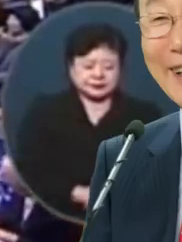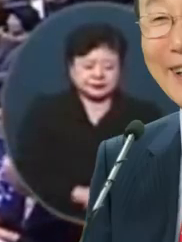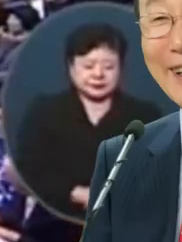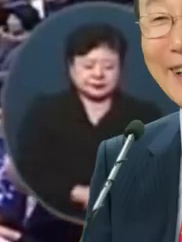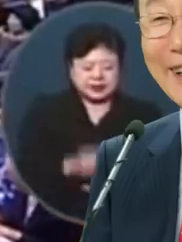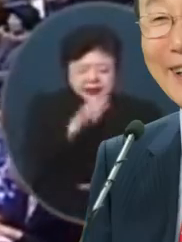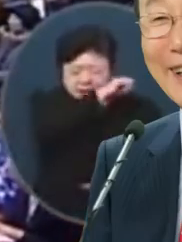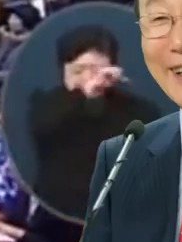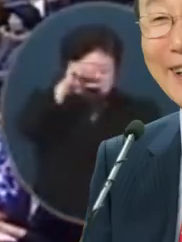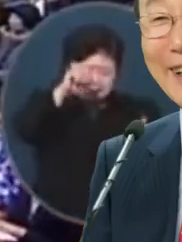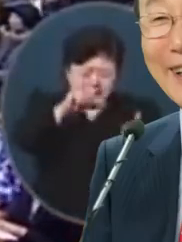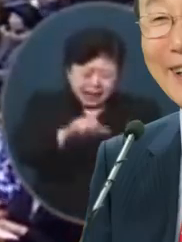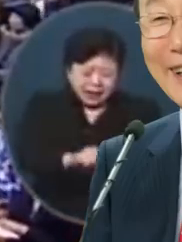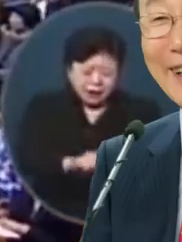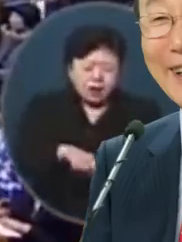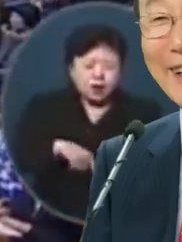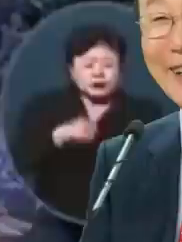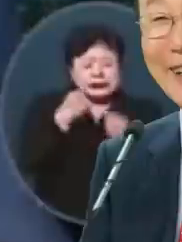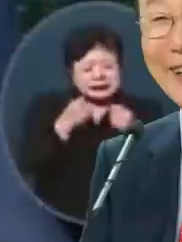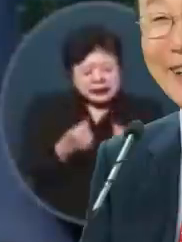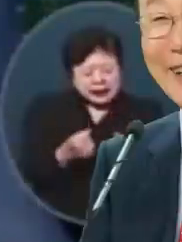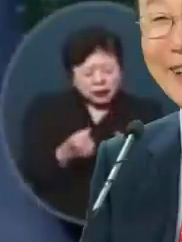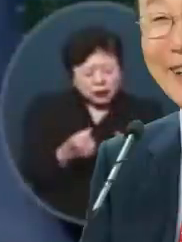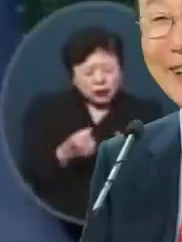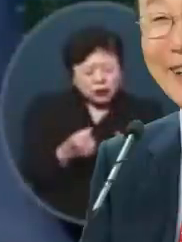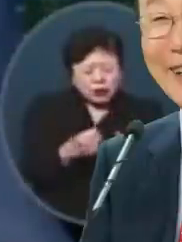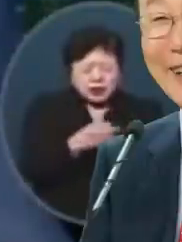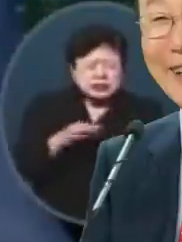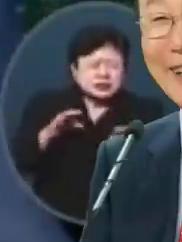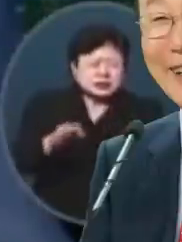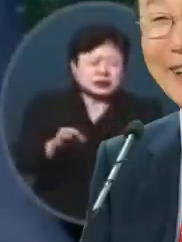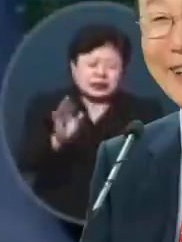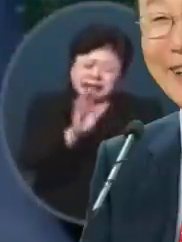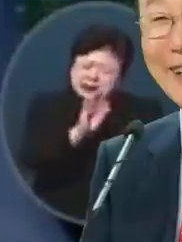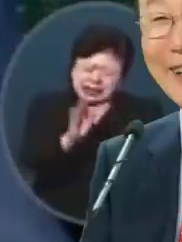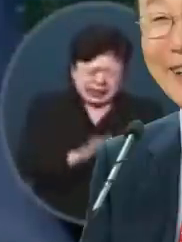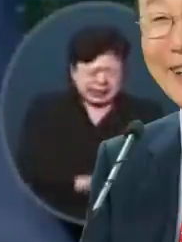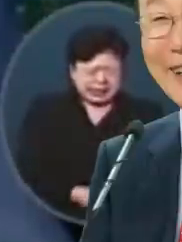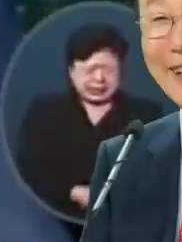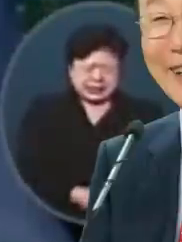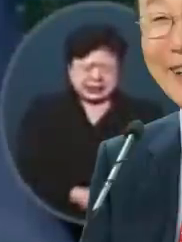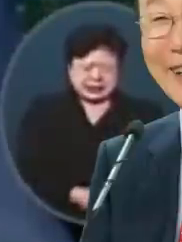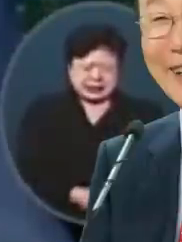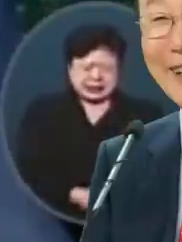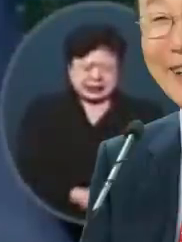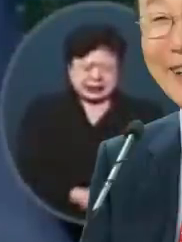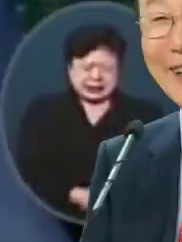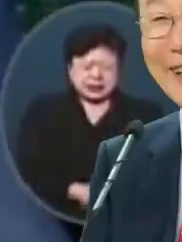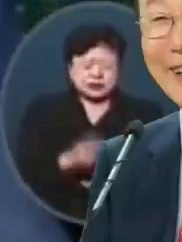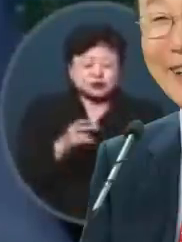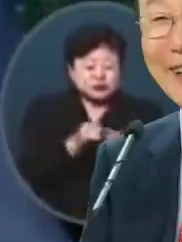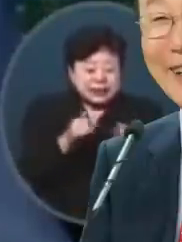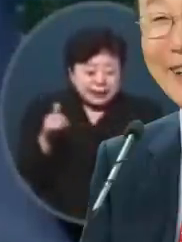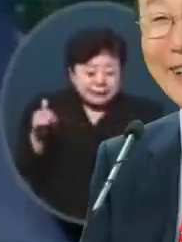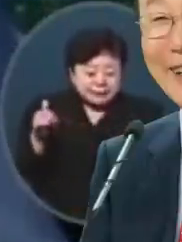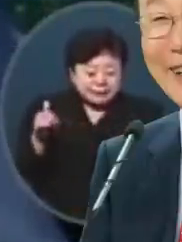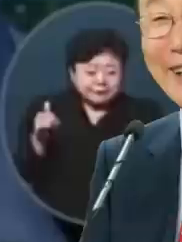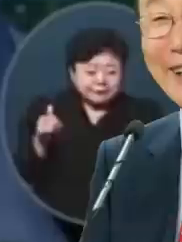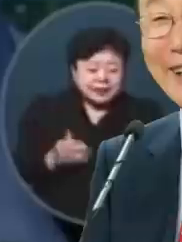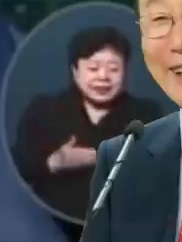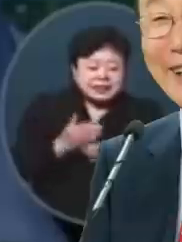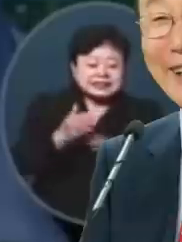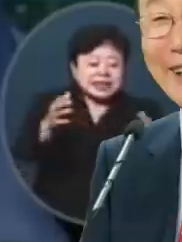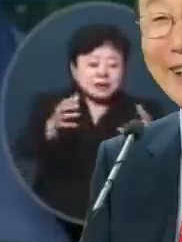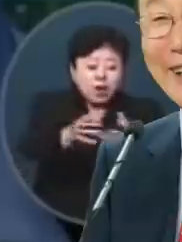인생에 혼자 산다고 큰 소리 할 것 못 됩니다 두 사람 이상이